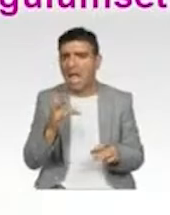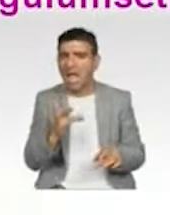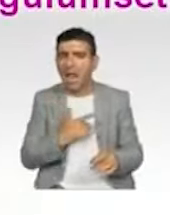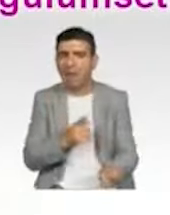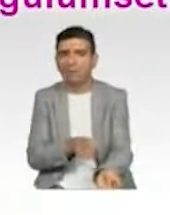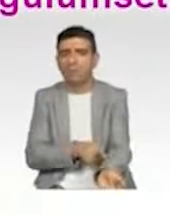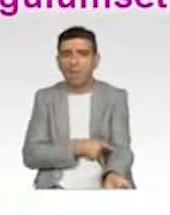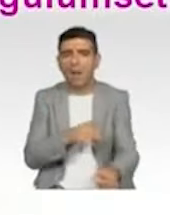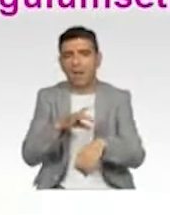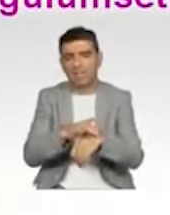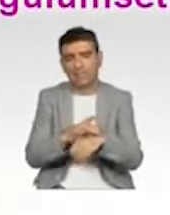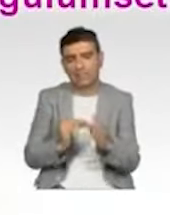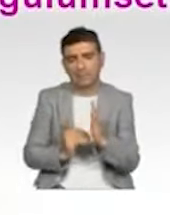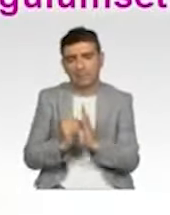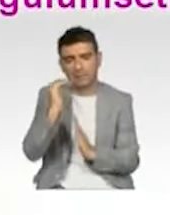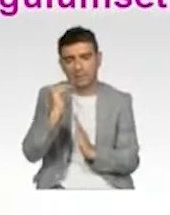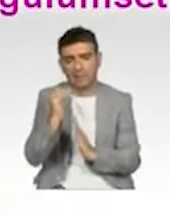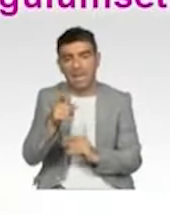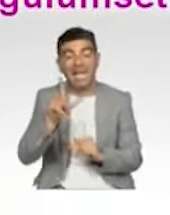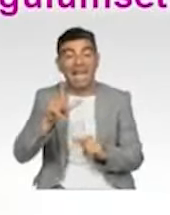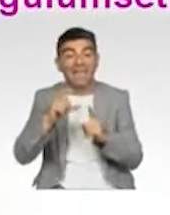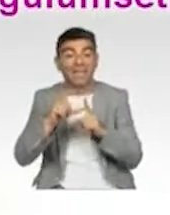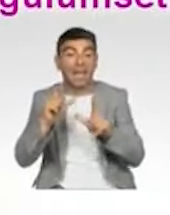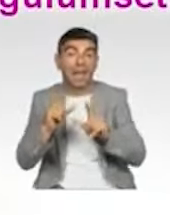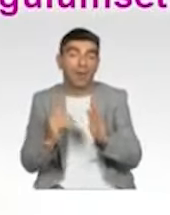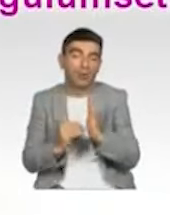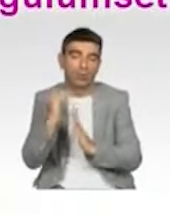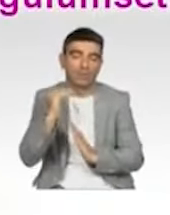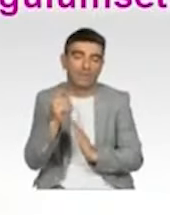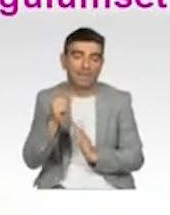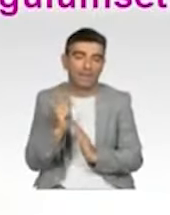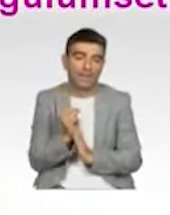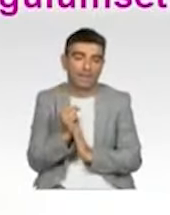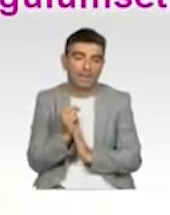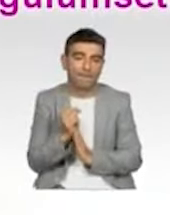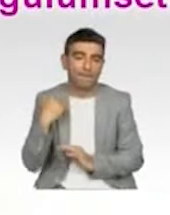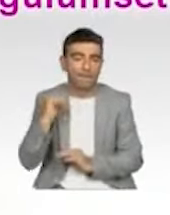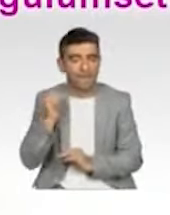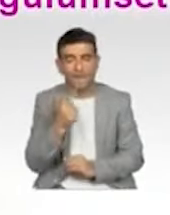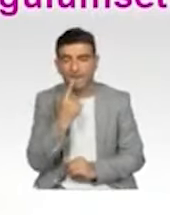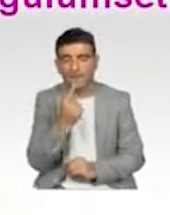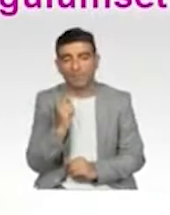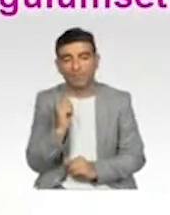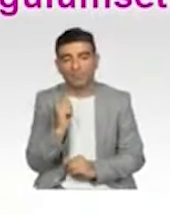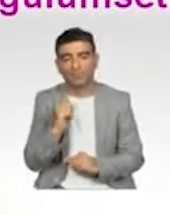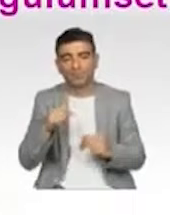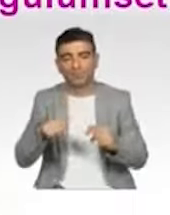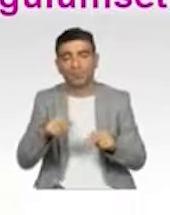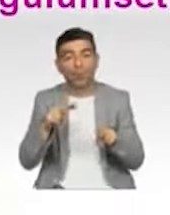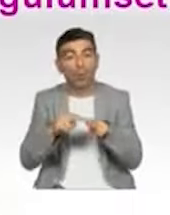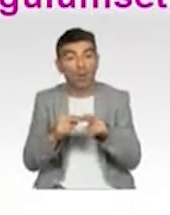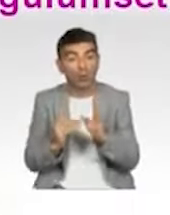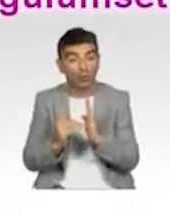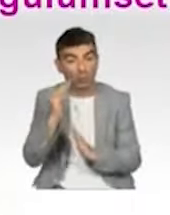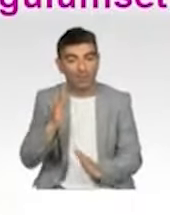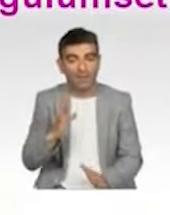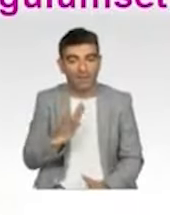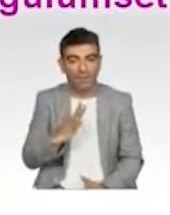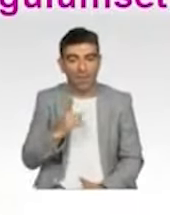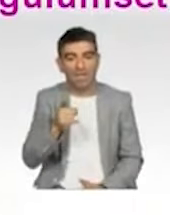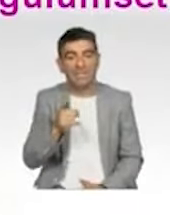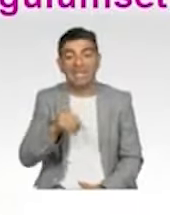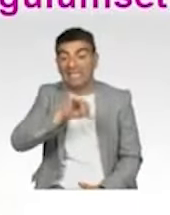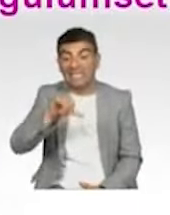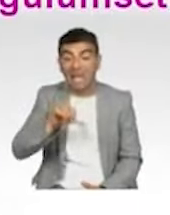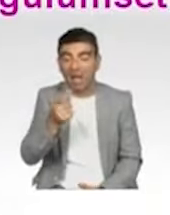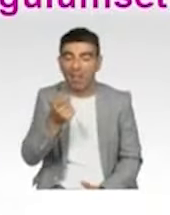hastalığı riski artıyor. Neden? LDL çok yüksek olduğu için. Biz bunu hep söylüyoruz. Genetik LDL kolesterol yüksekliği varsa doyumuş yağlar